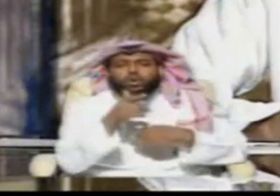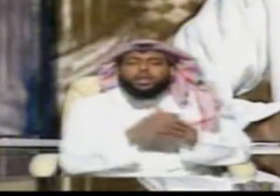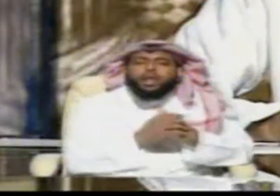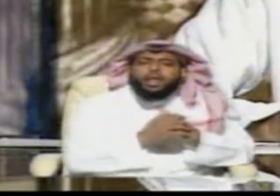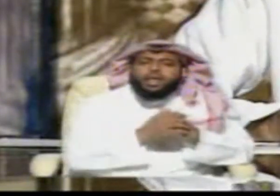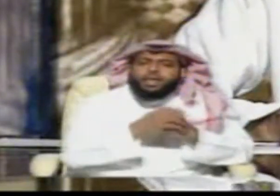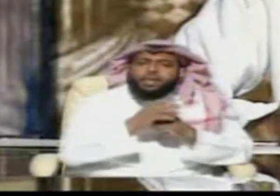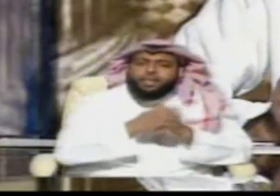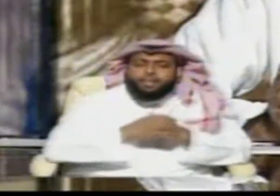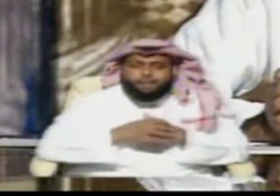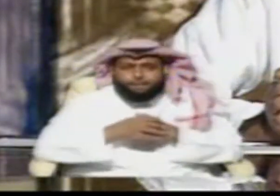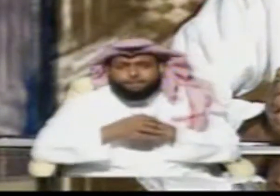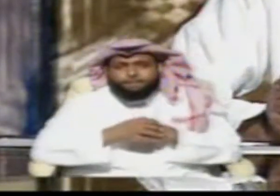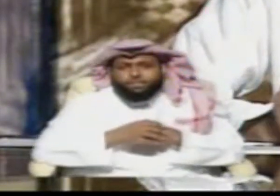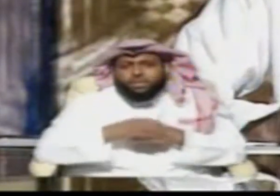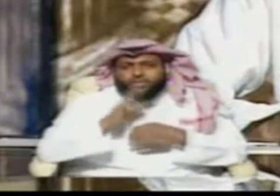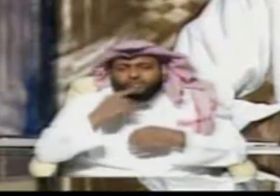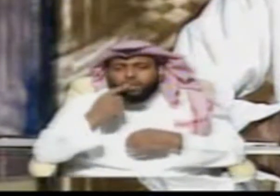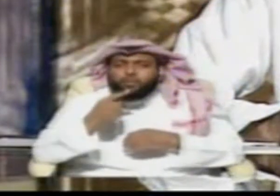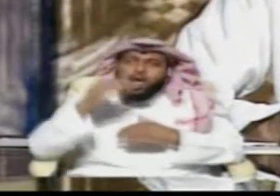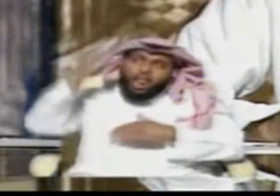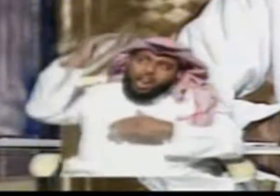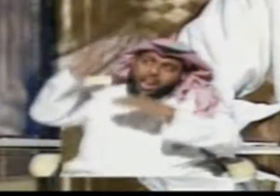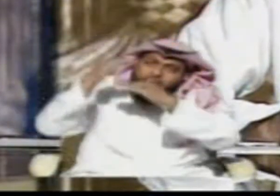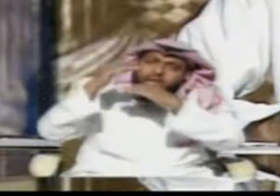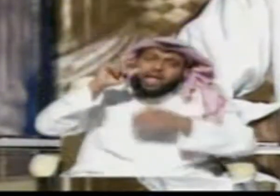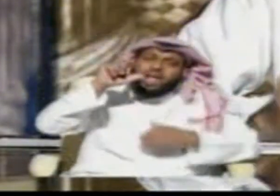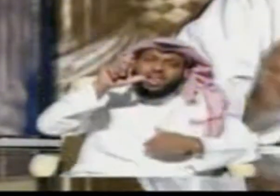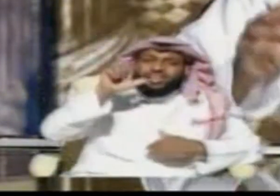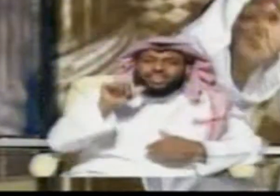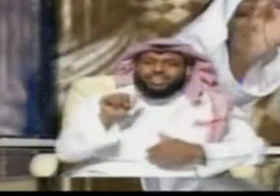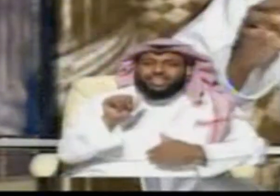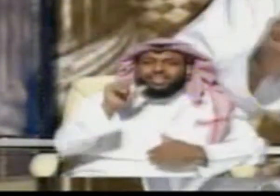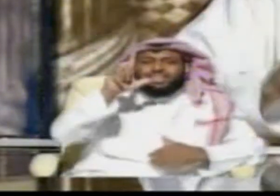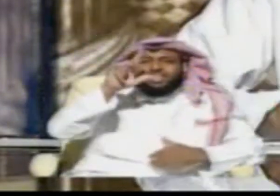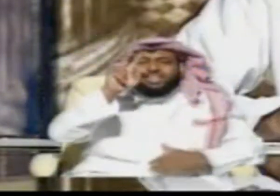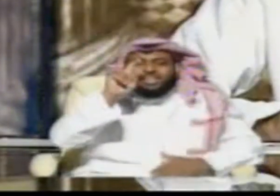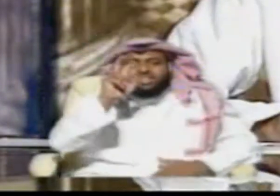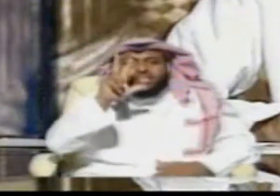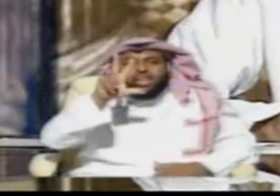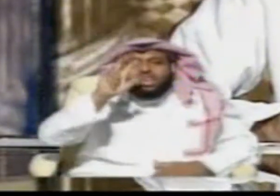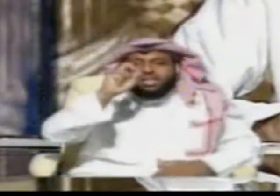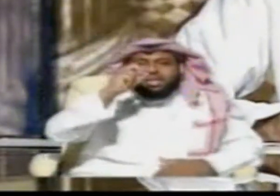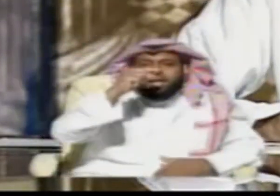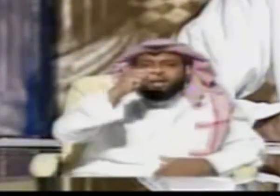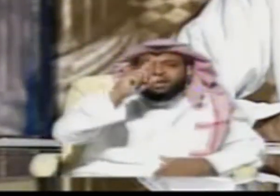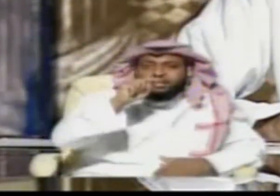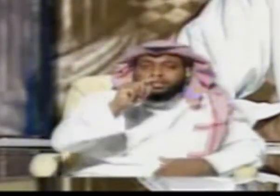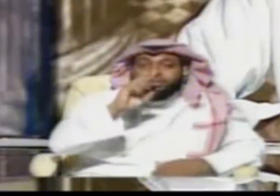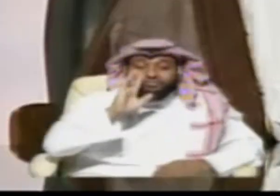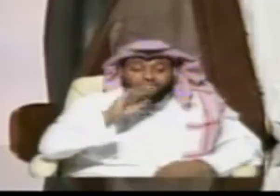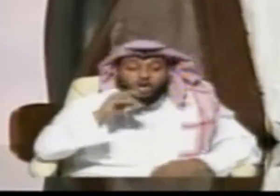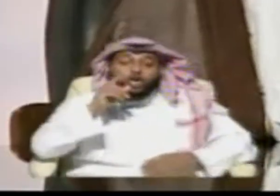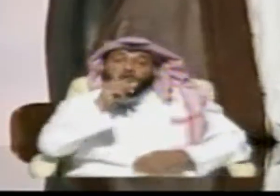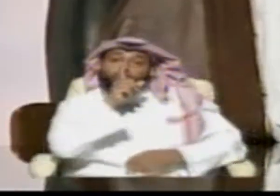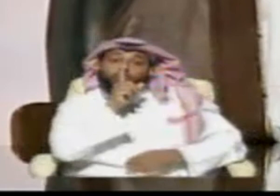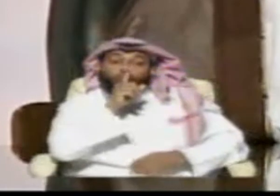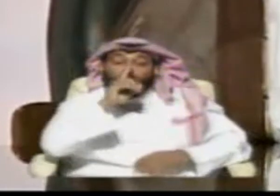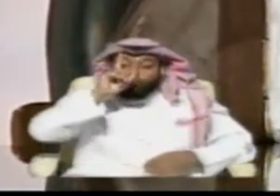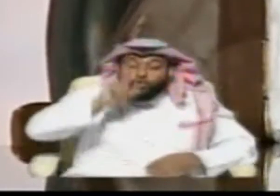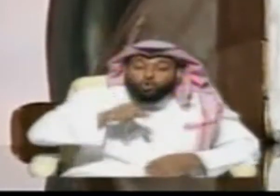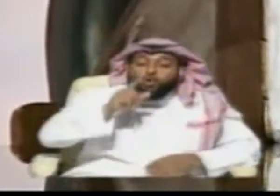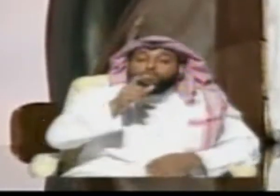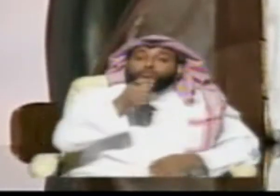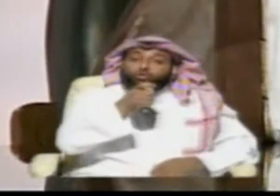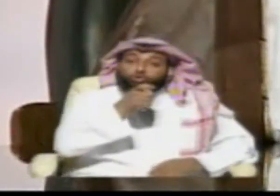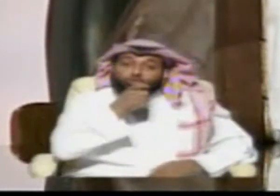هبيرة أن ليلة القدر ترجى إذا كانت وقعت في ليلة جمعة. ليس هناك